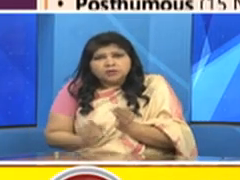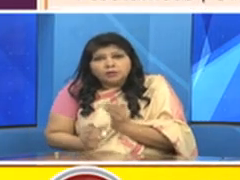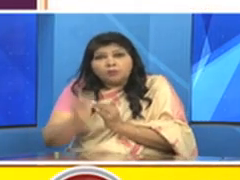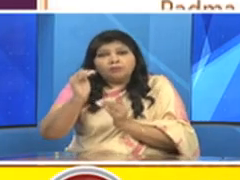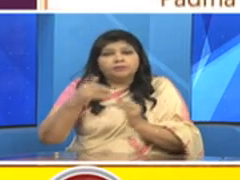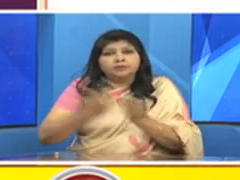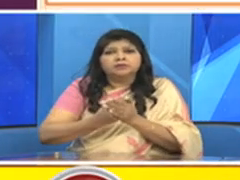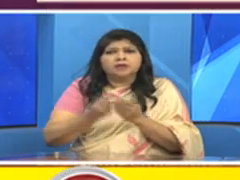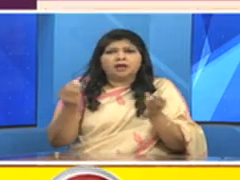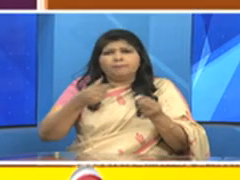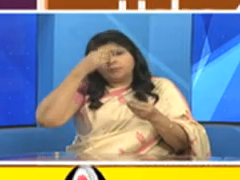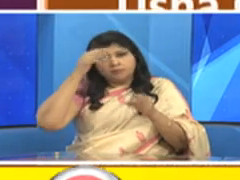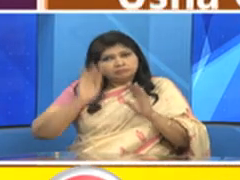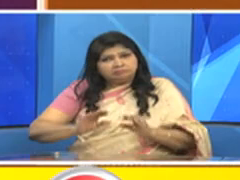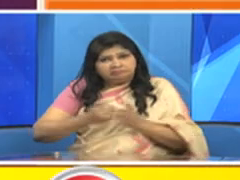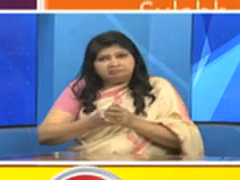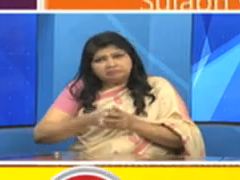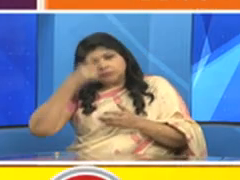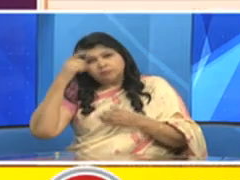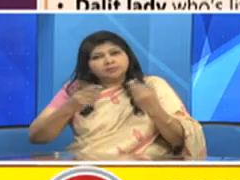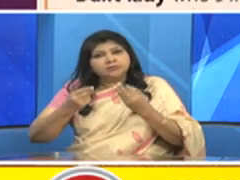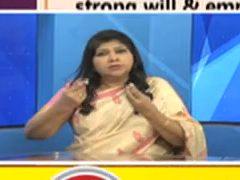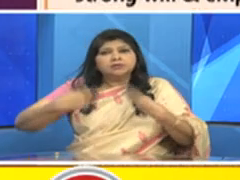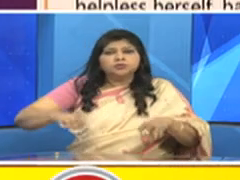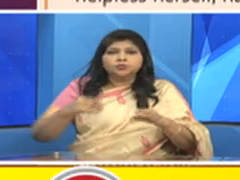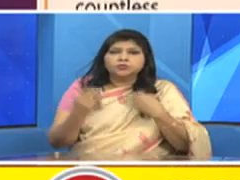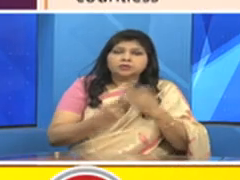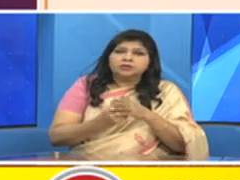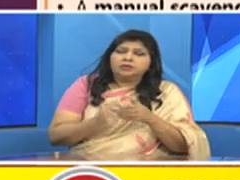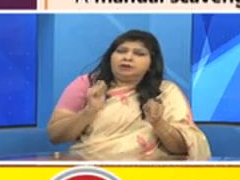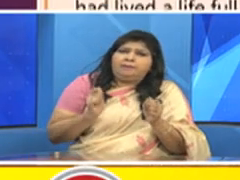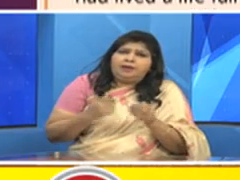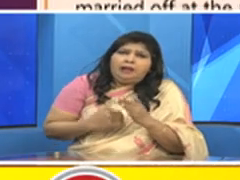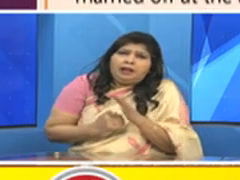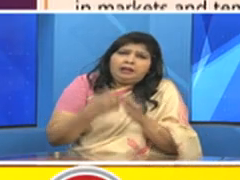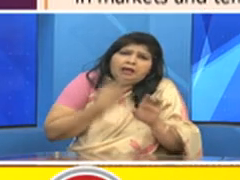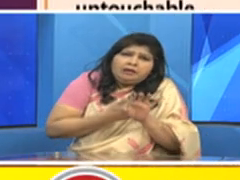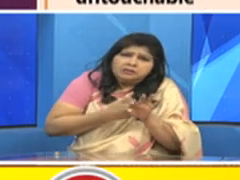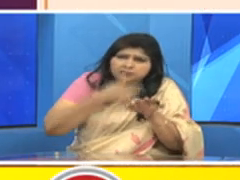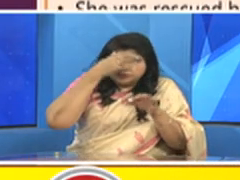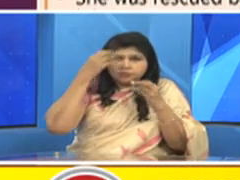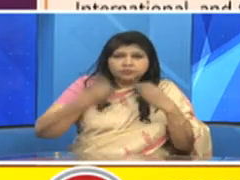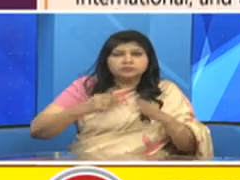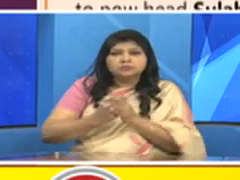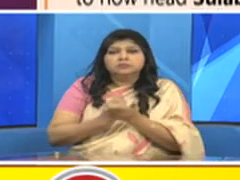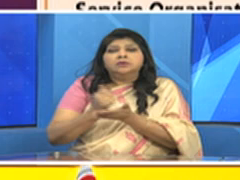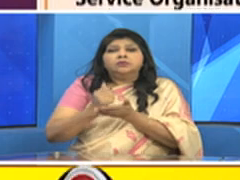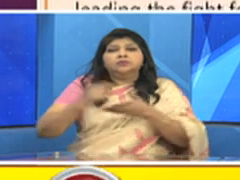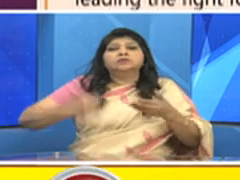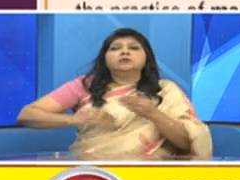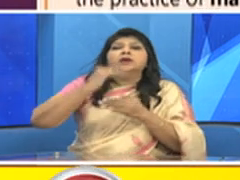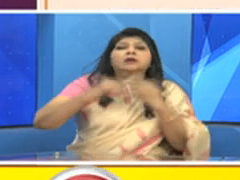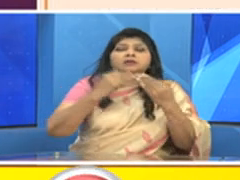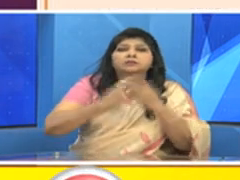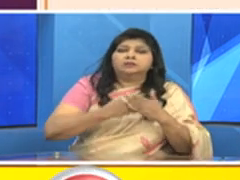सीमित संसाधन की बाधाओं और अपने आसपास की घनघोर निराशा को तोड़कर आगे बढ़े हैं। दरअसल उनकी मजबूत